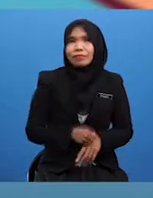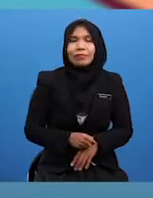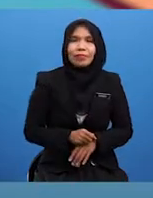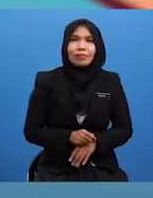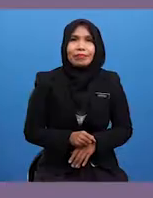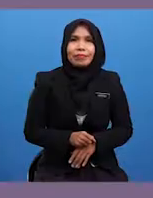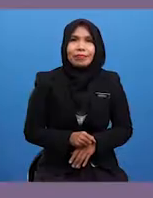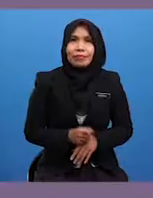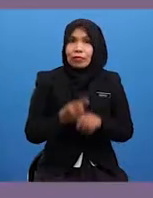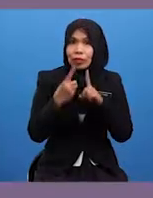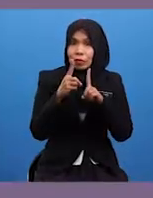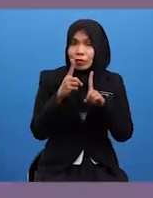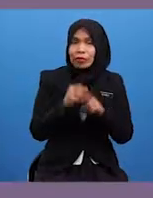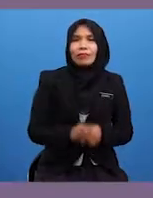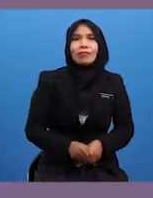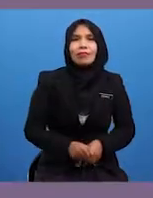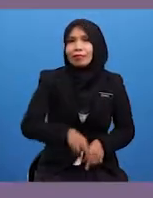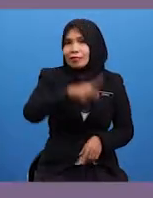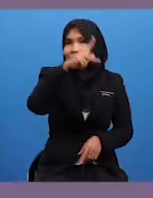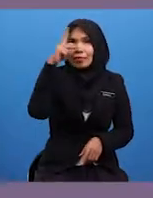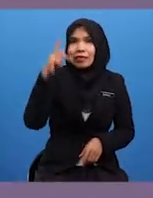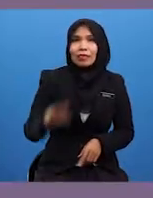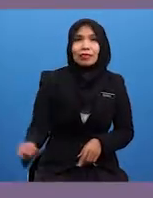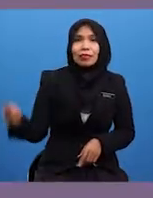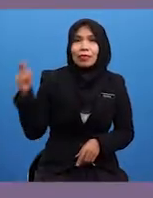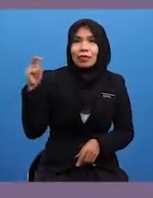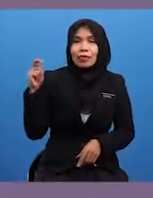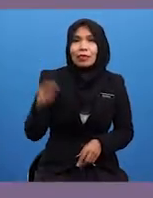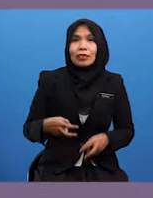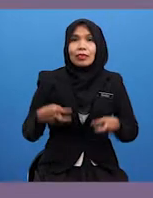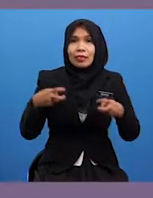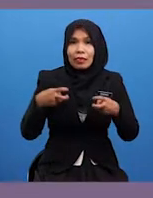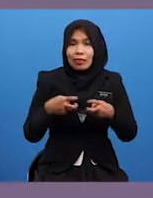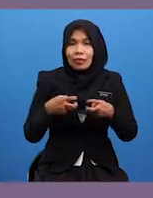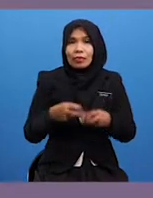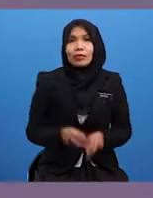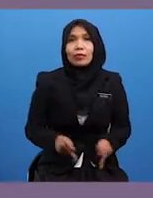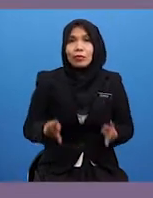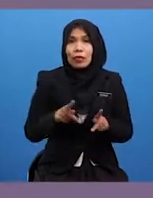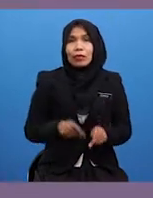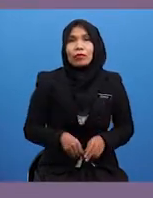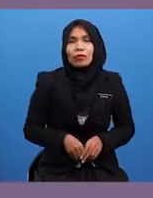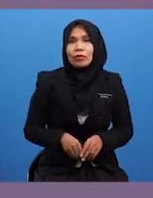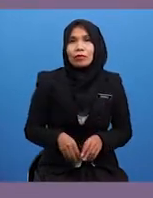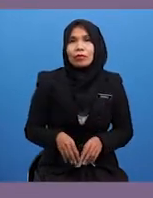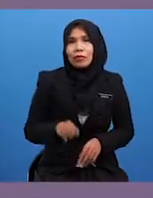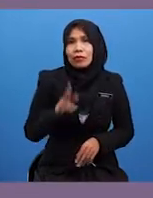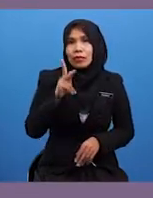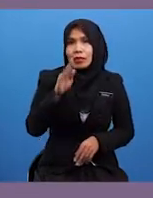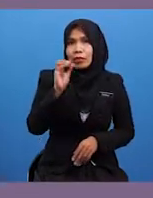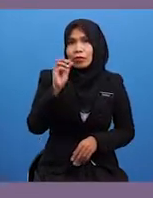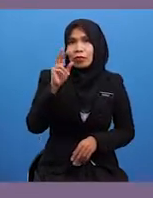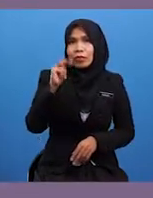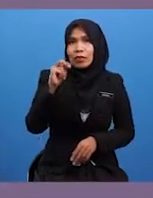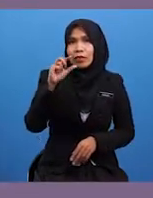tepat adalah kerana tenaga elektrik di litar A perlu berkongsi dengan 3 mentol